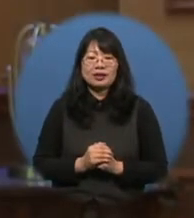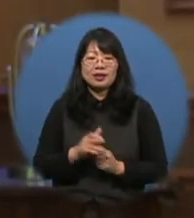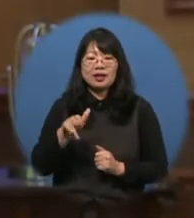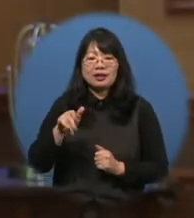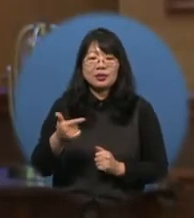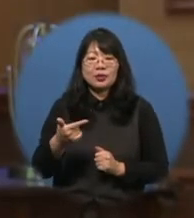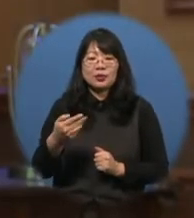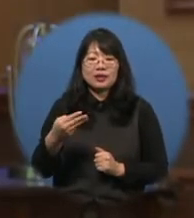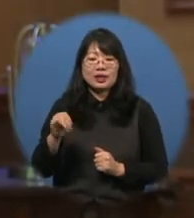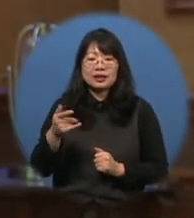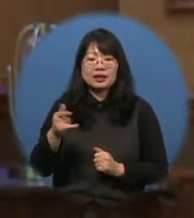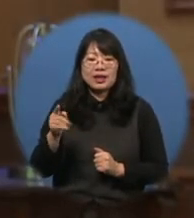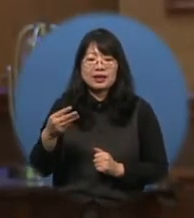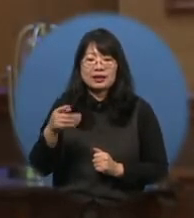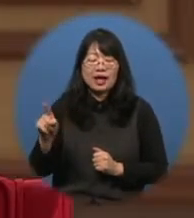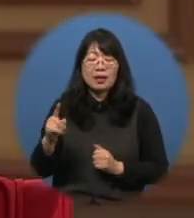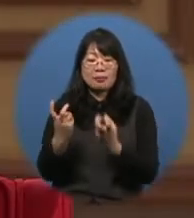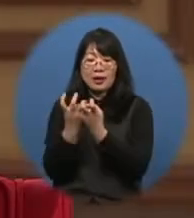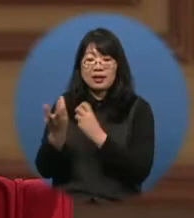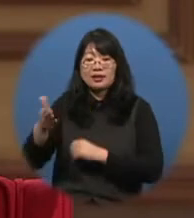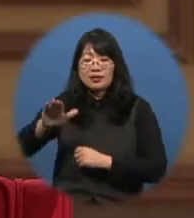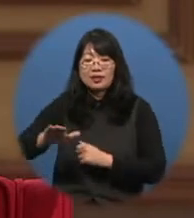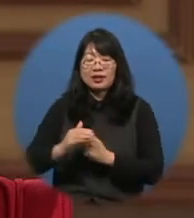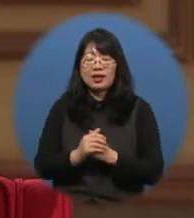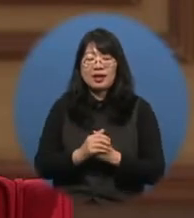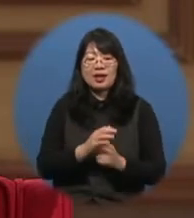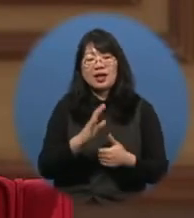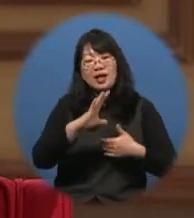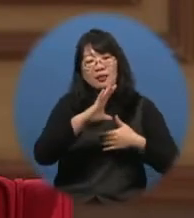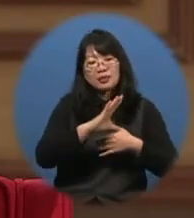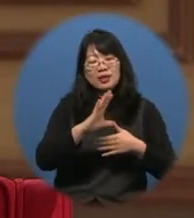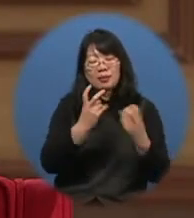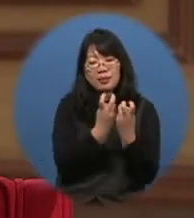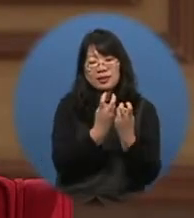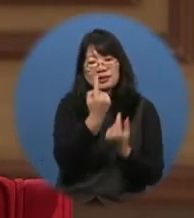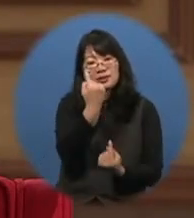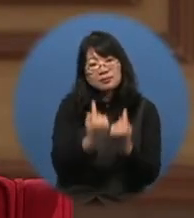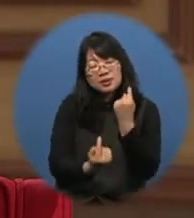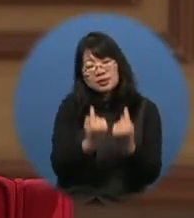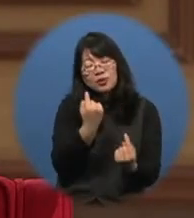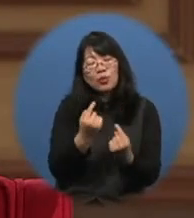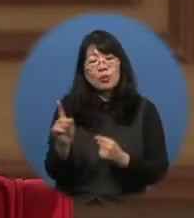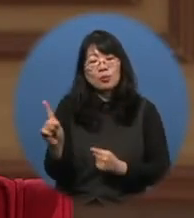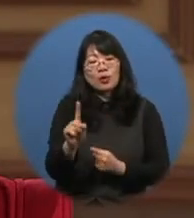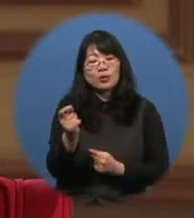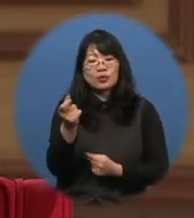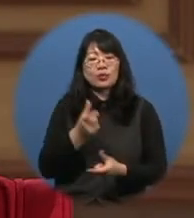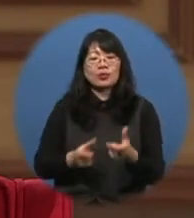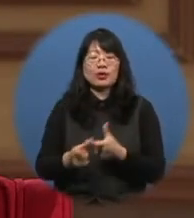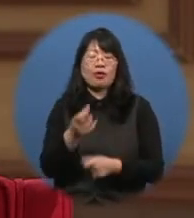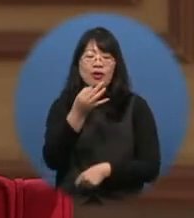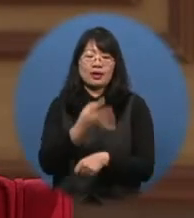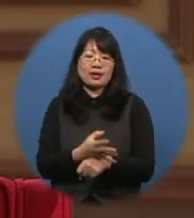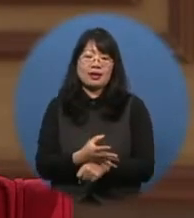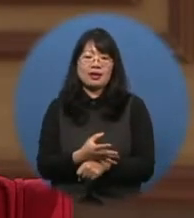컨티넨탈 방식이었었는데 컨티넨탈 방식은 아메리칸 방식에 비해서 조금